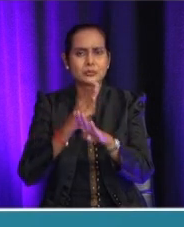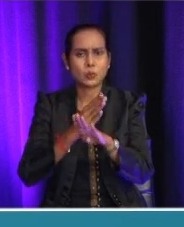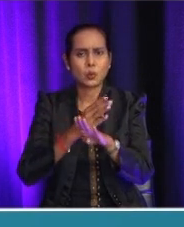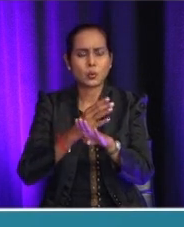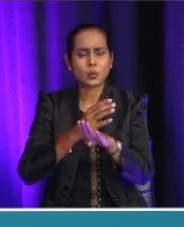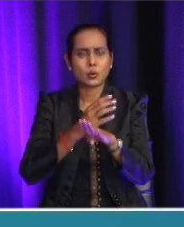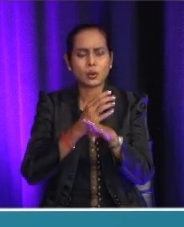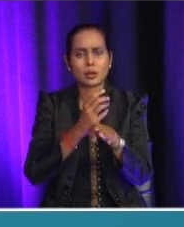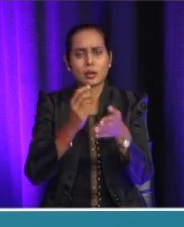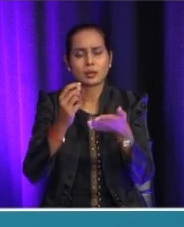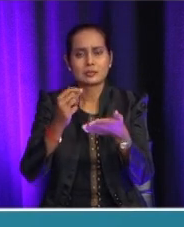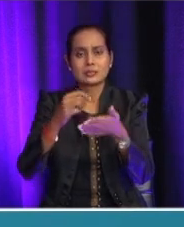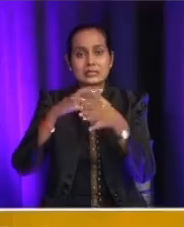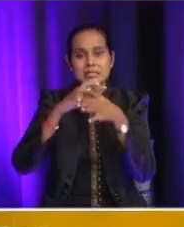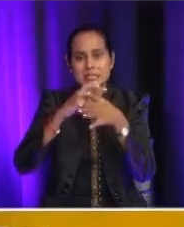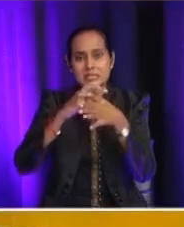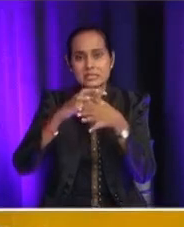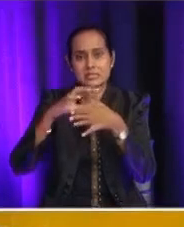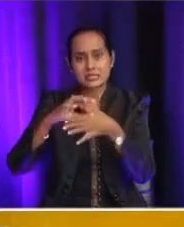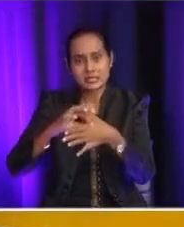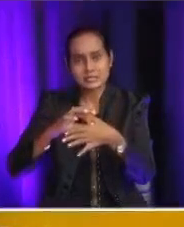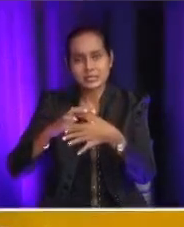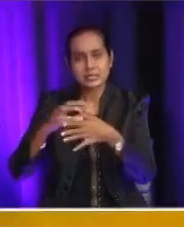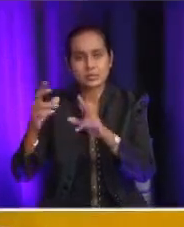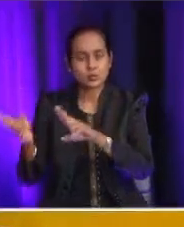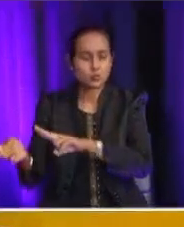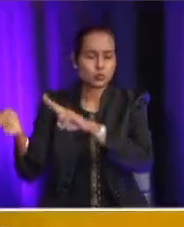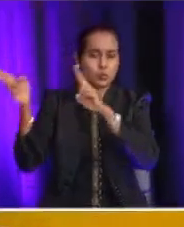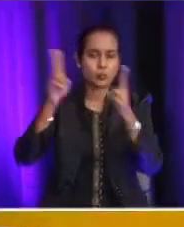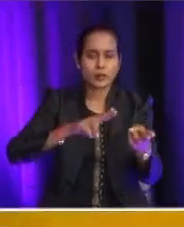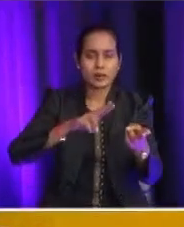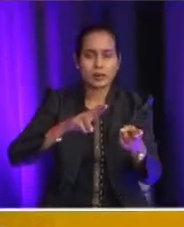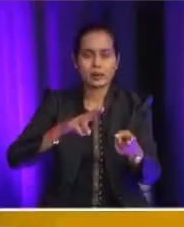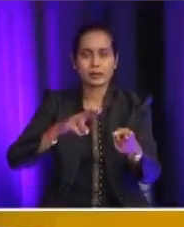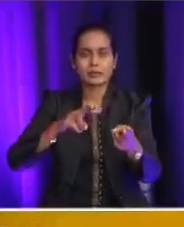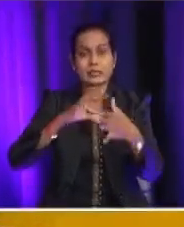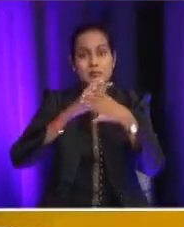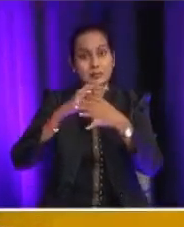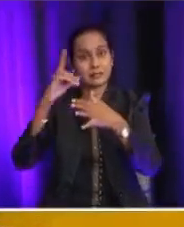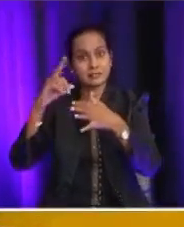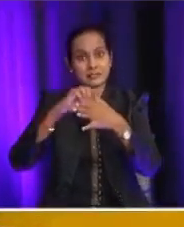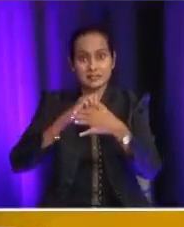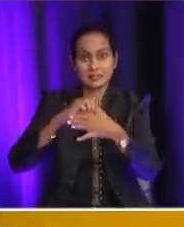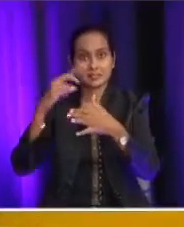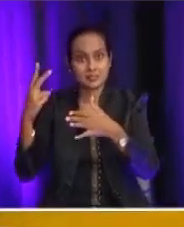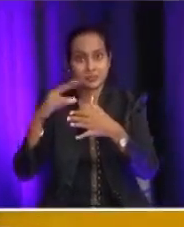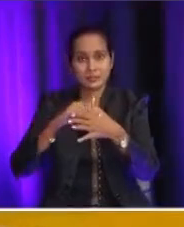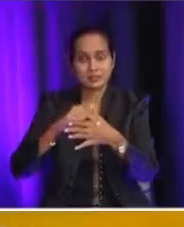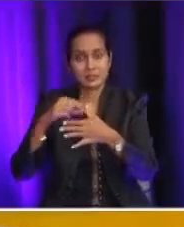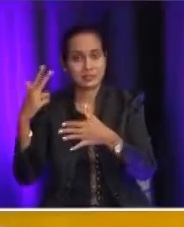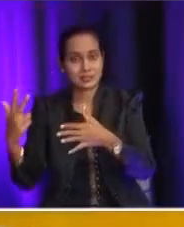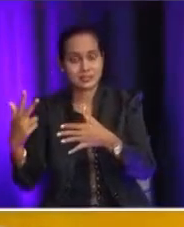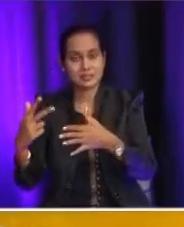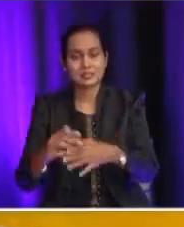lah, senanglah kan. Daripada bahan tadi terus saja tulis. Isi pertama, isi kedua, isi ketiga, isi keempat.